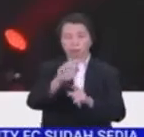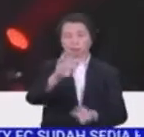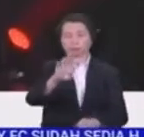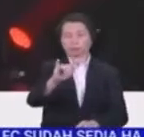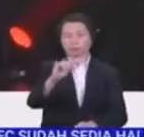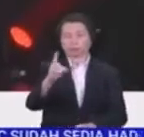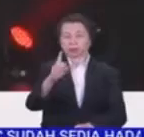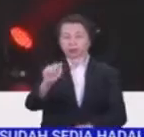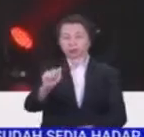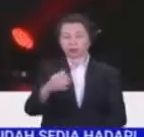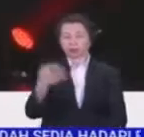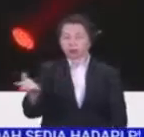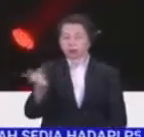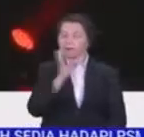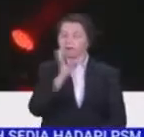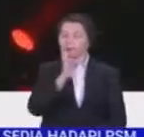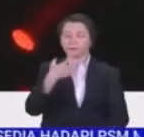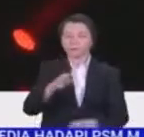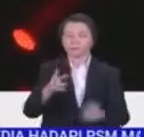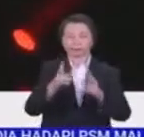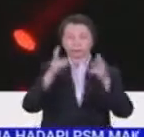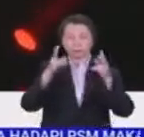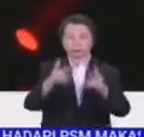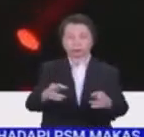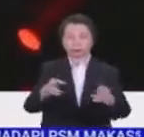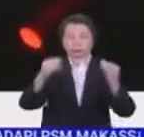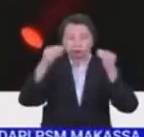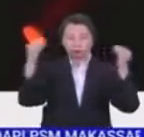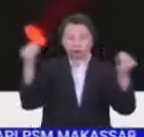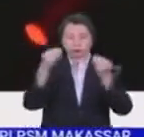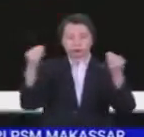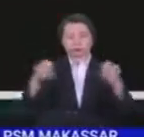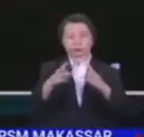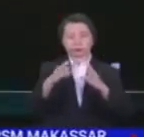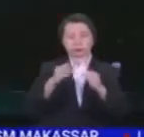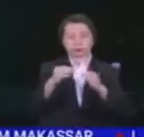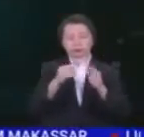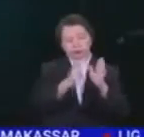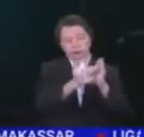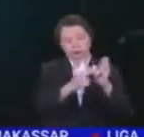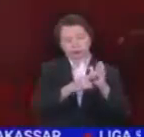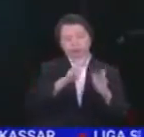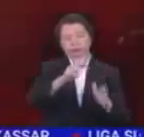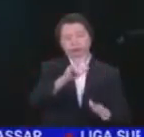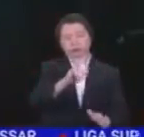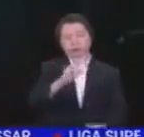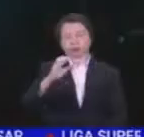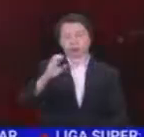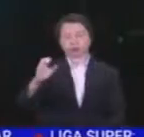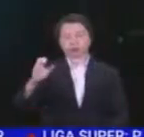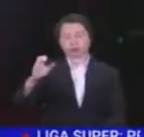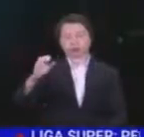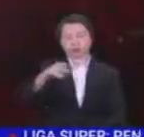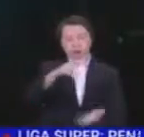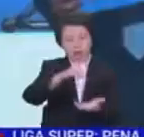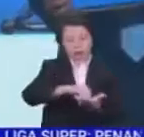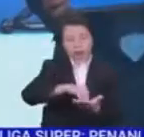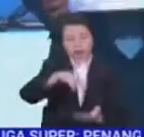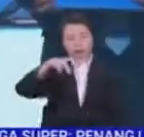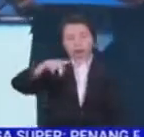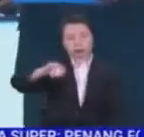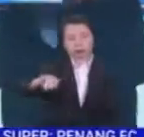Beliau berkata demikian dalam sidang media selepas pelancaran Majlis Persidangan Undang-Undang MyCC di Petaling Jaya, Selangor.